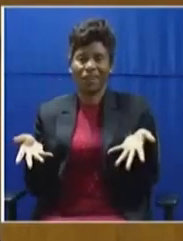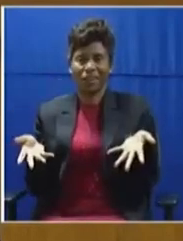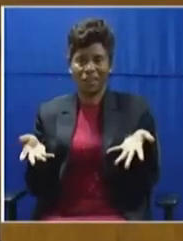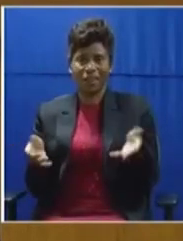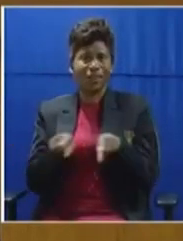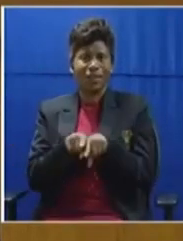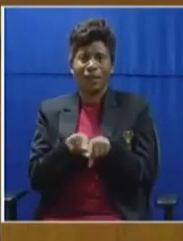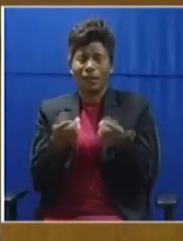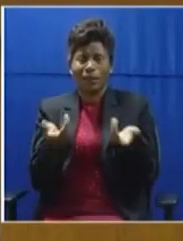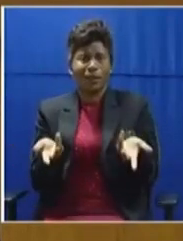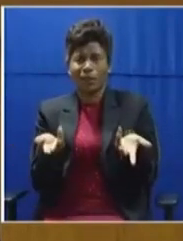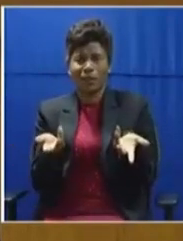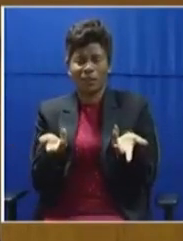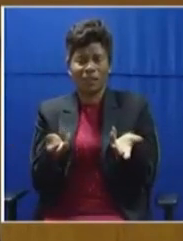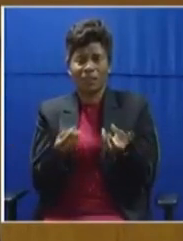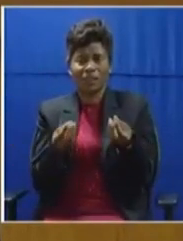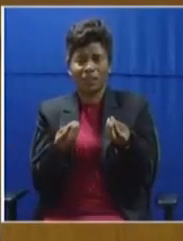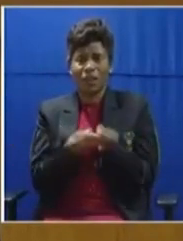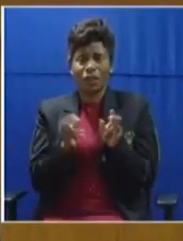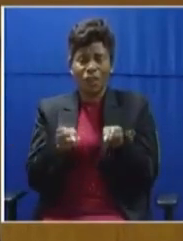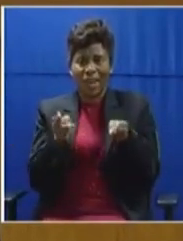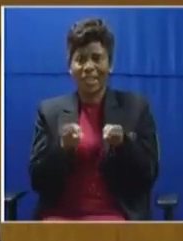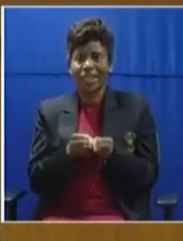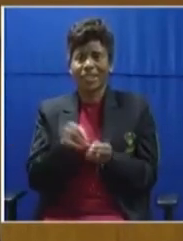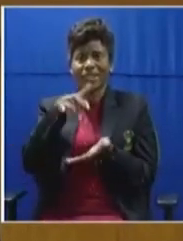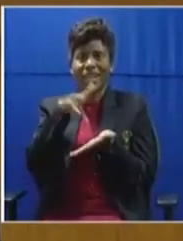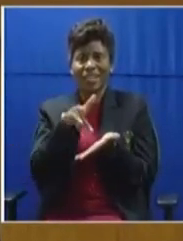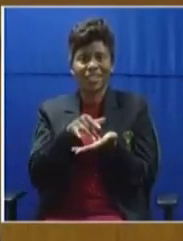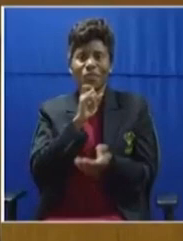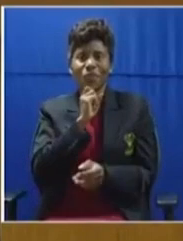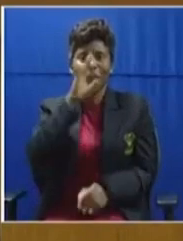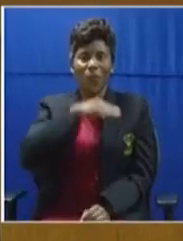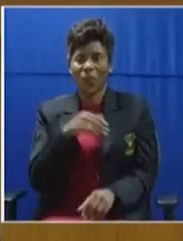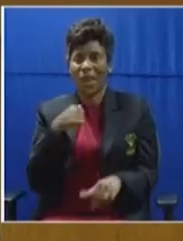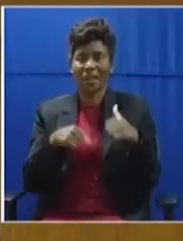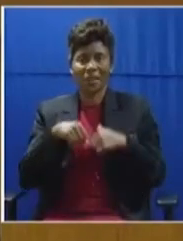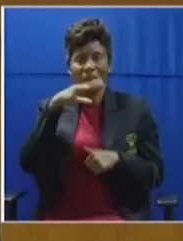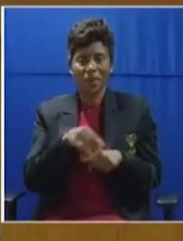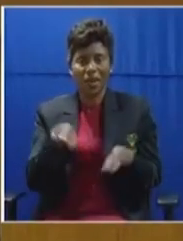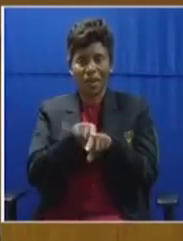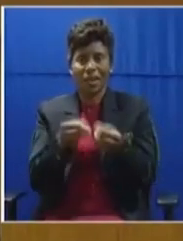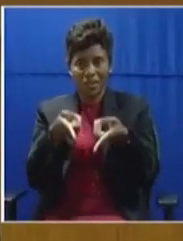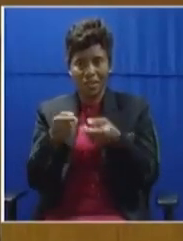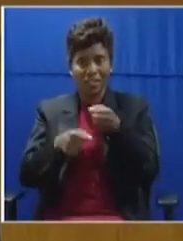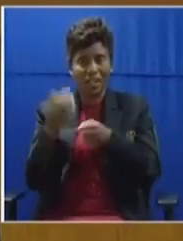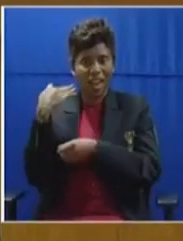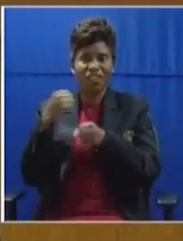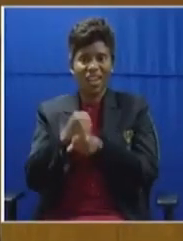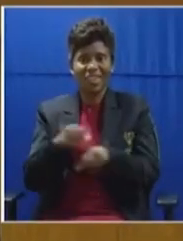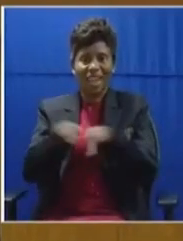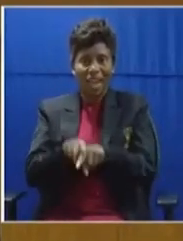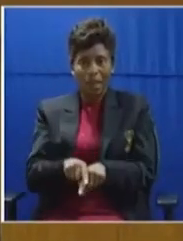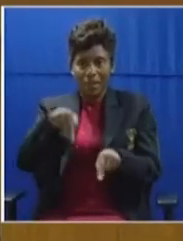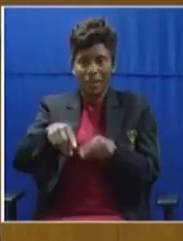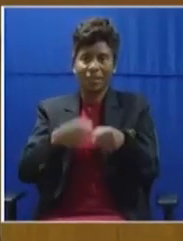praat. Net soos verlede jaar het ons weer eens gehoor hoe president Cyril Ramaphosa en die ANC